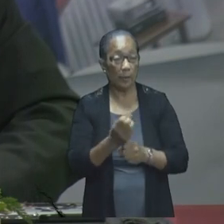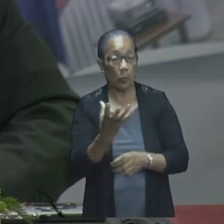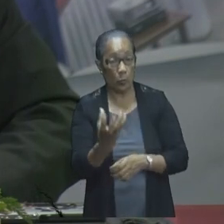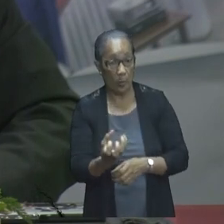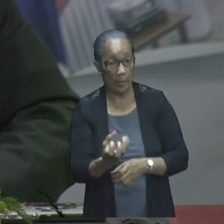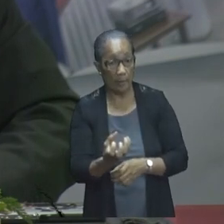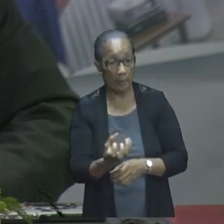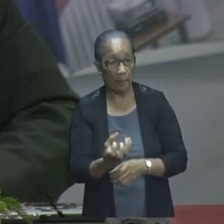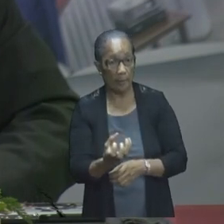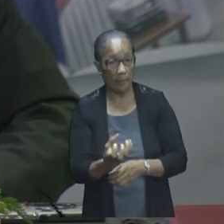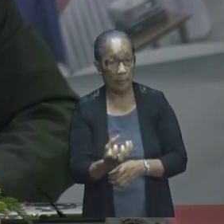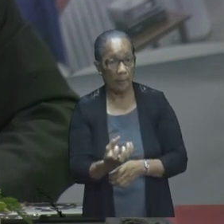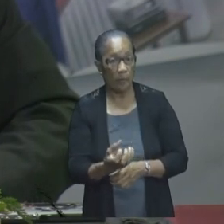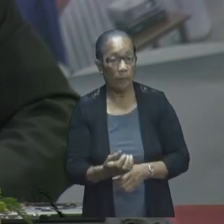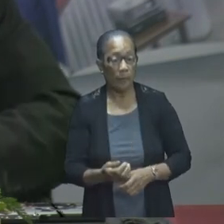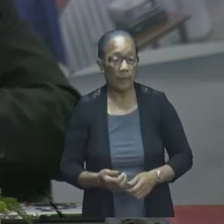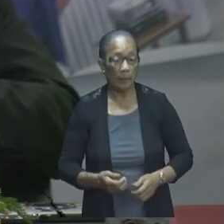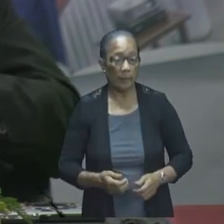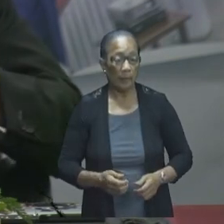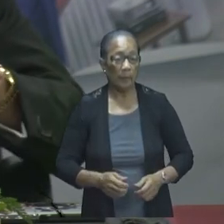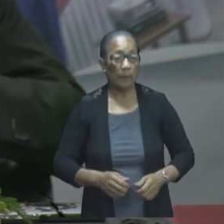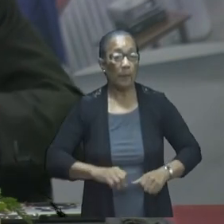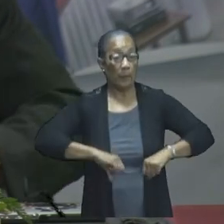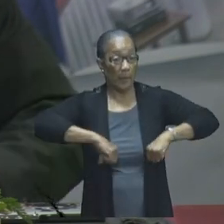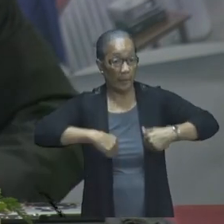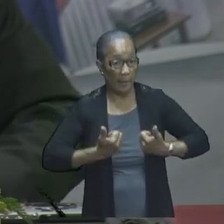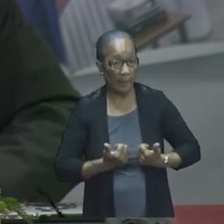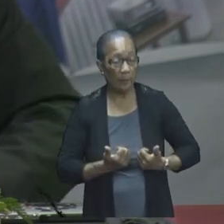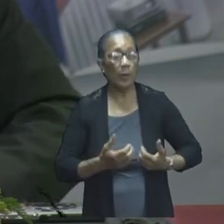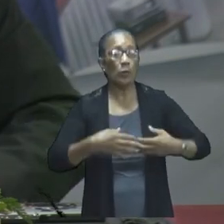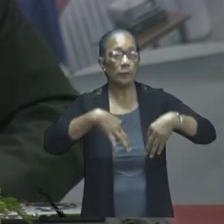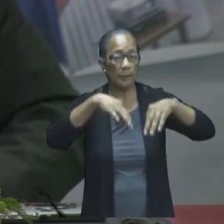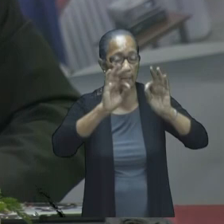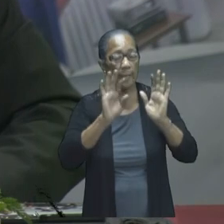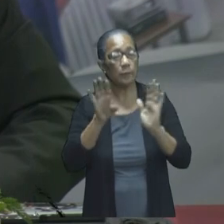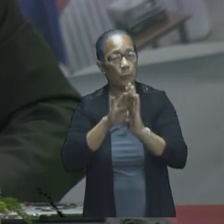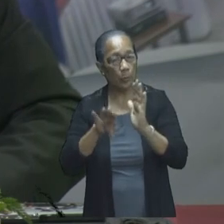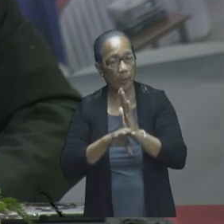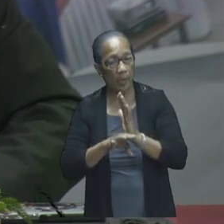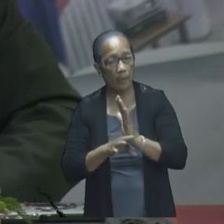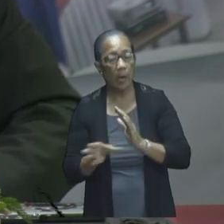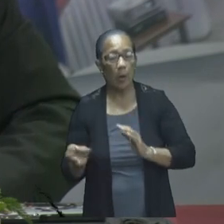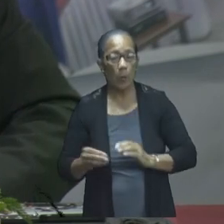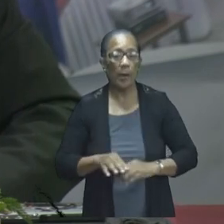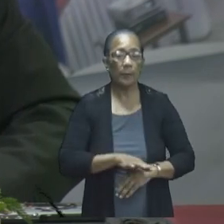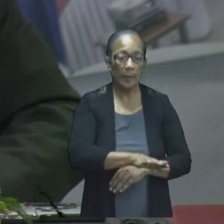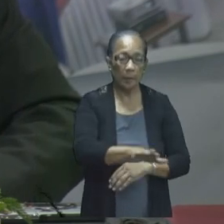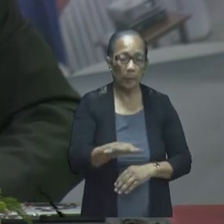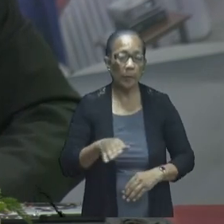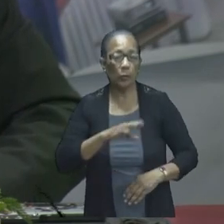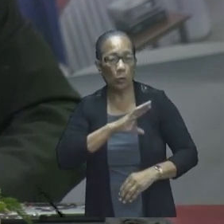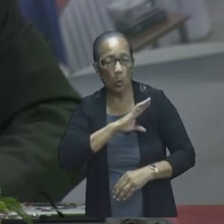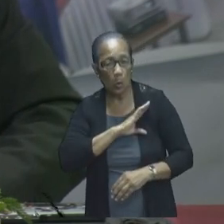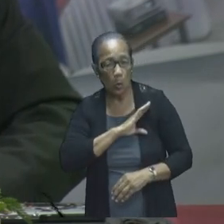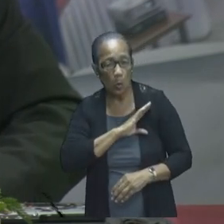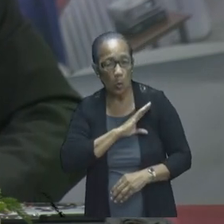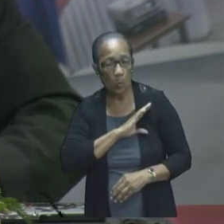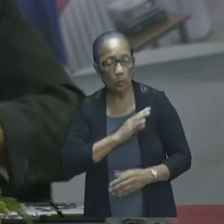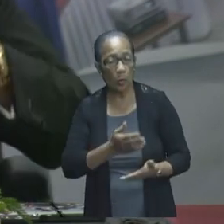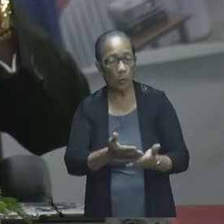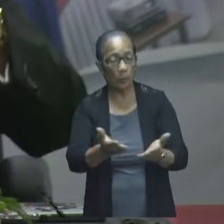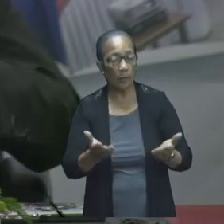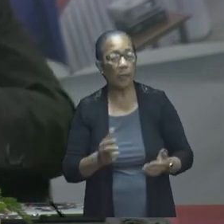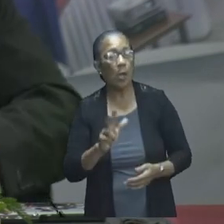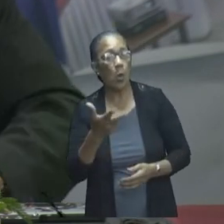samenwerken willen intensiveren bij uitvoering van ons beleid programma waarbij de gemeente ook de ruimte krijgt om na te gaan welke van die projecten